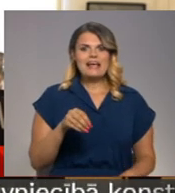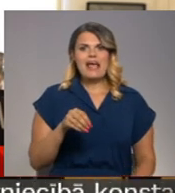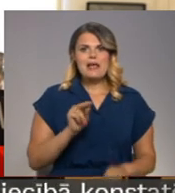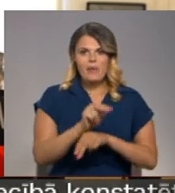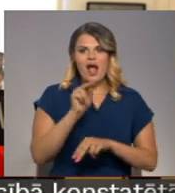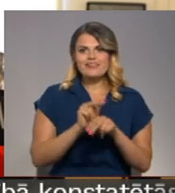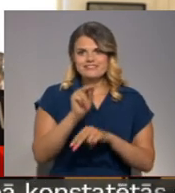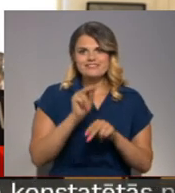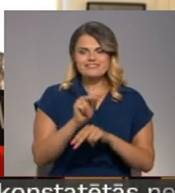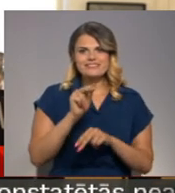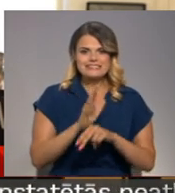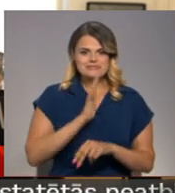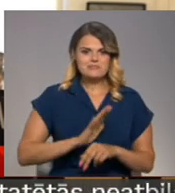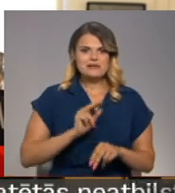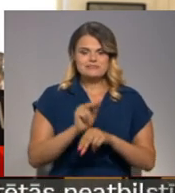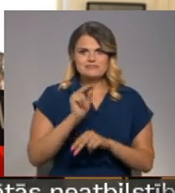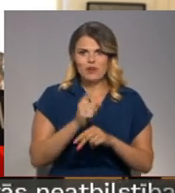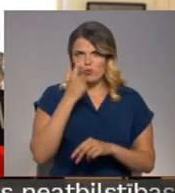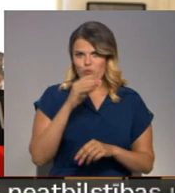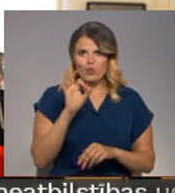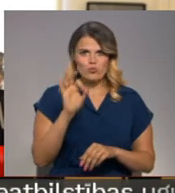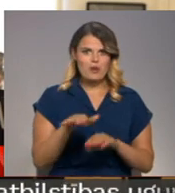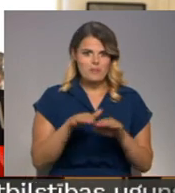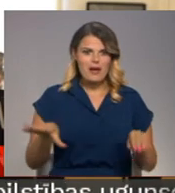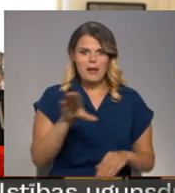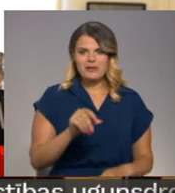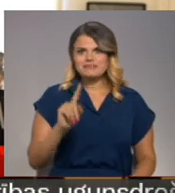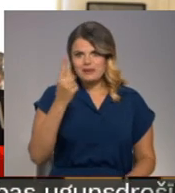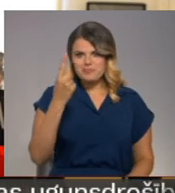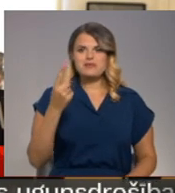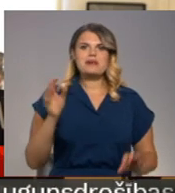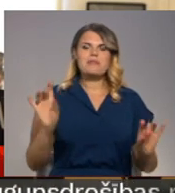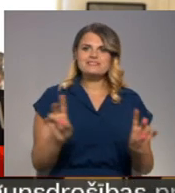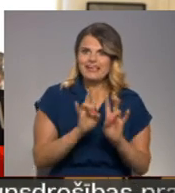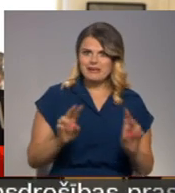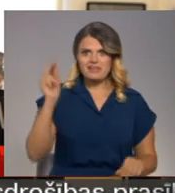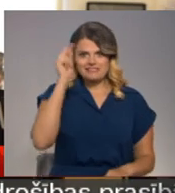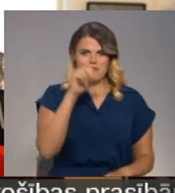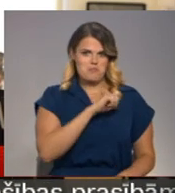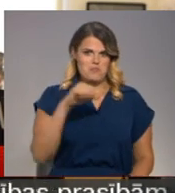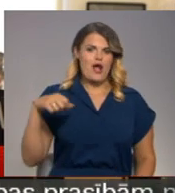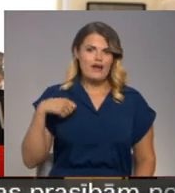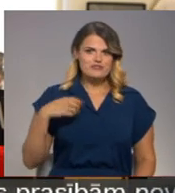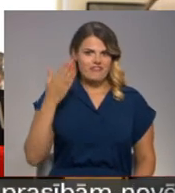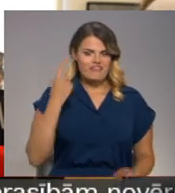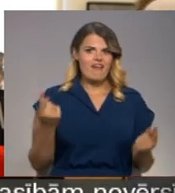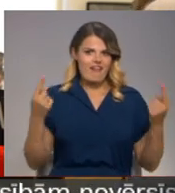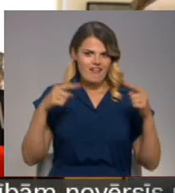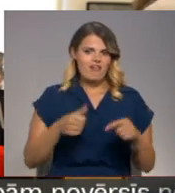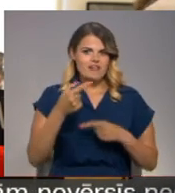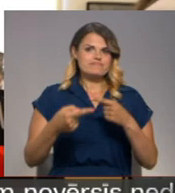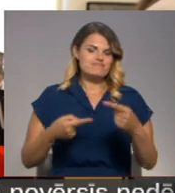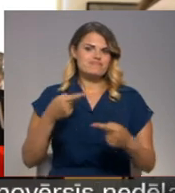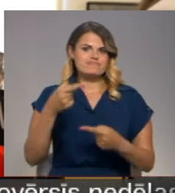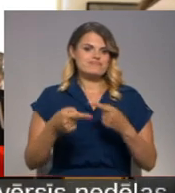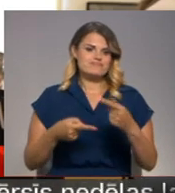pārējiem tika apmācīts, bija spiests apmācīt no nulles. Nu, tā mēs pirmās maršus un pirmās himnas iemācījāmies. Tie laikiem gadiem ejot